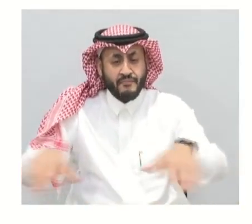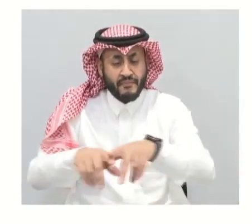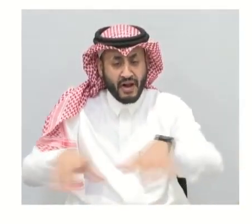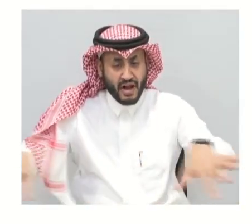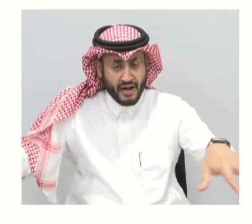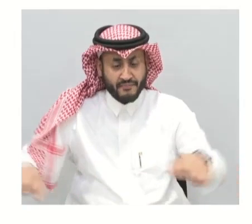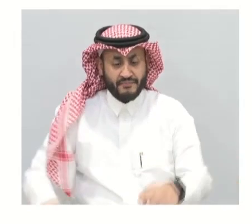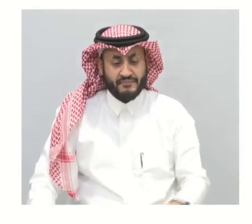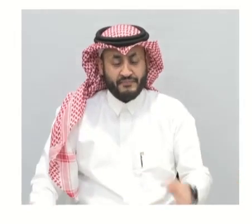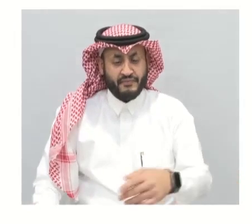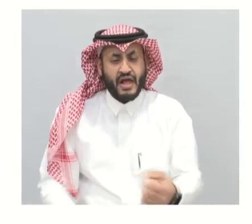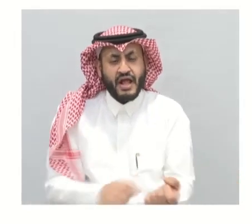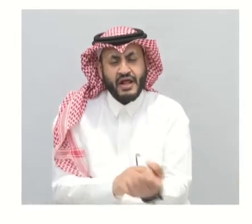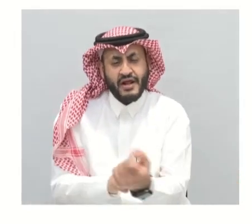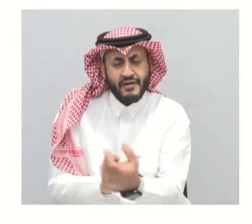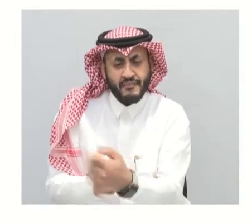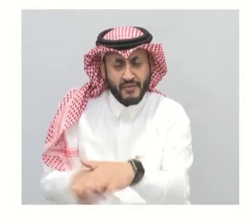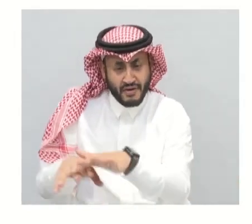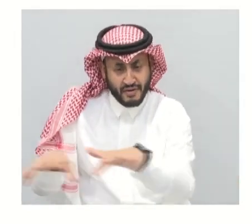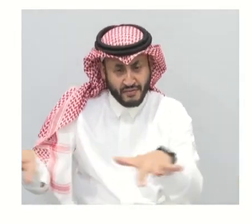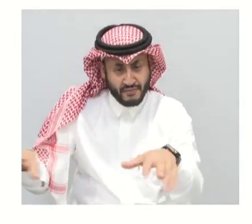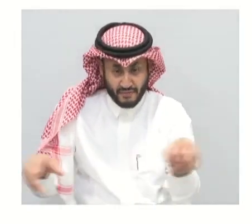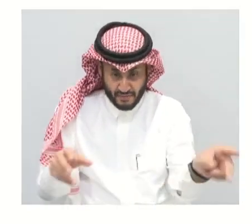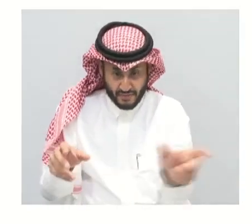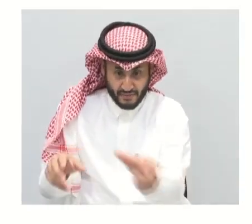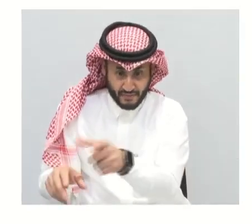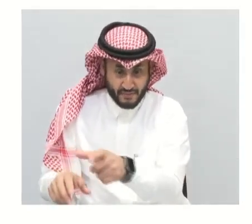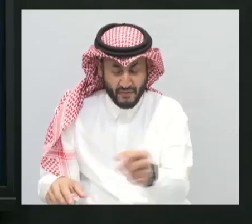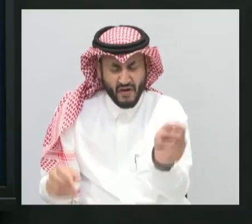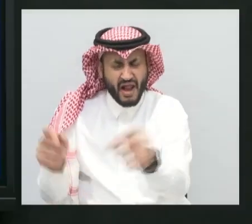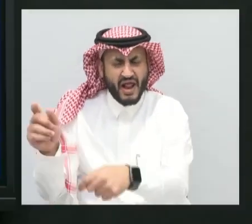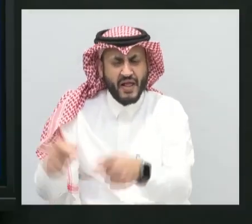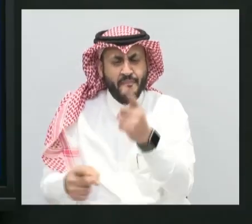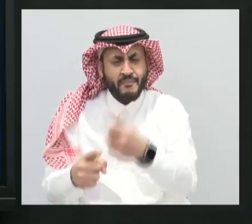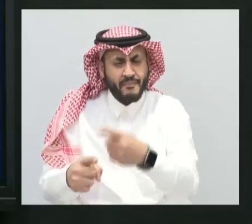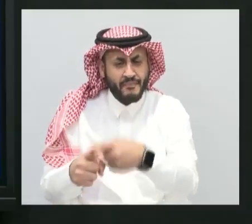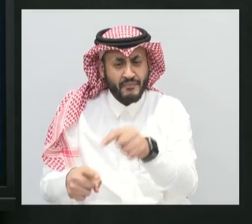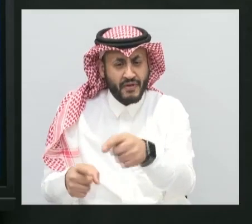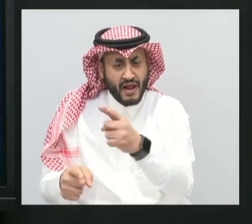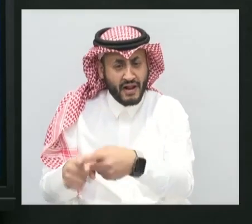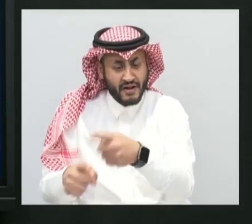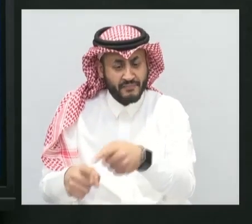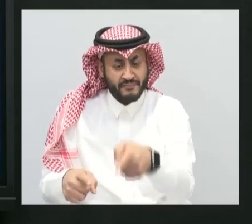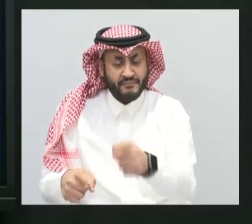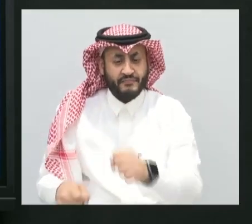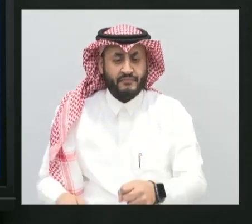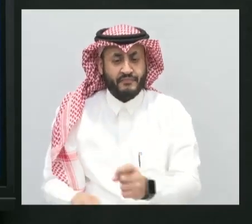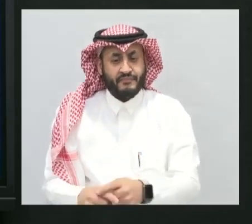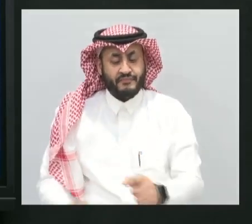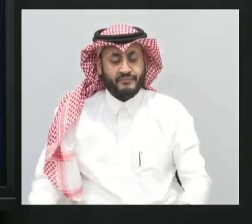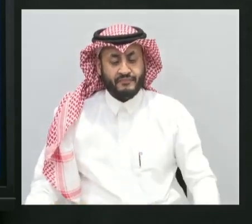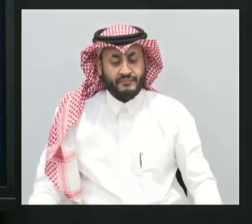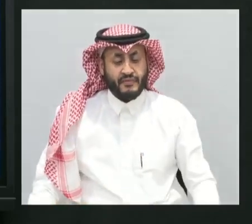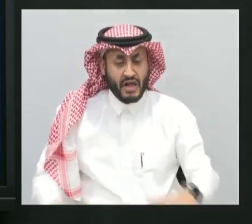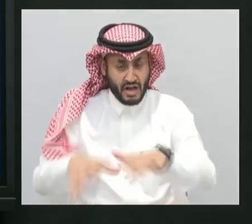وكذلك تربه العشبيه وتعرفنا على كميه المعادن الموجوده بكثره في تربه او